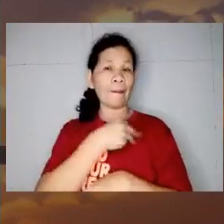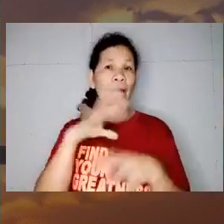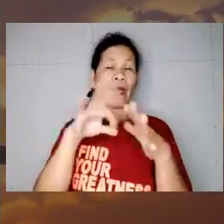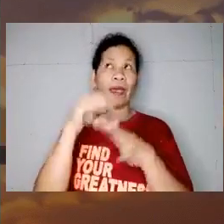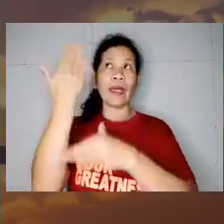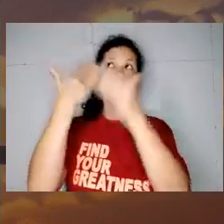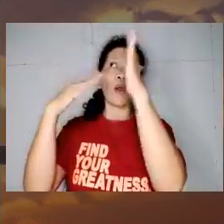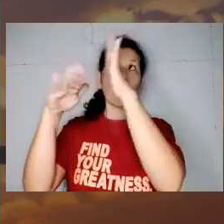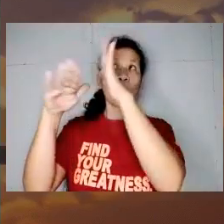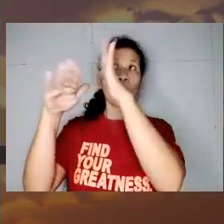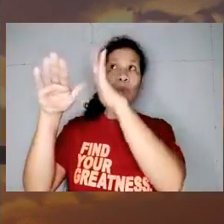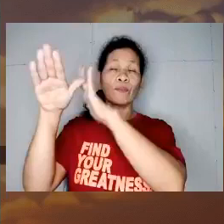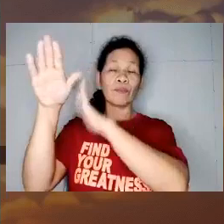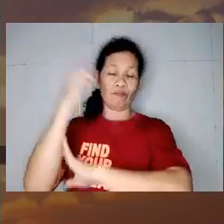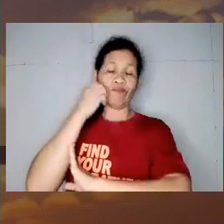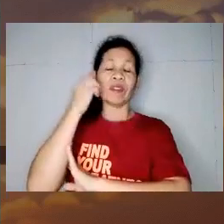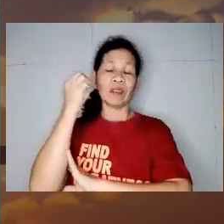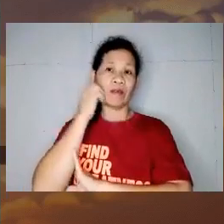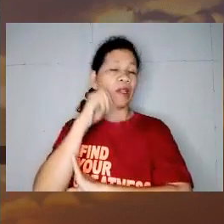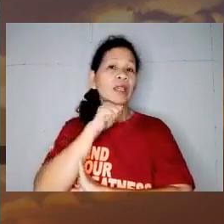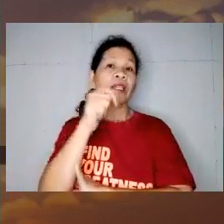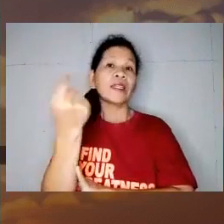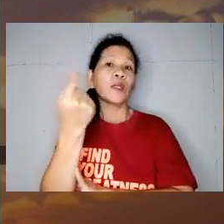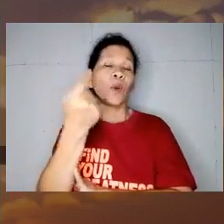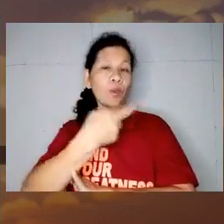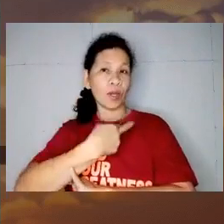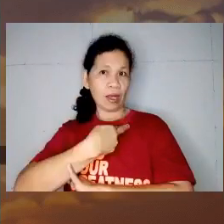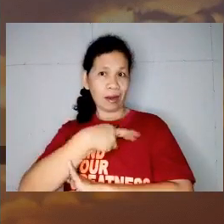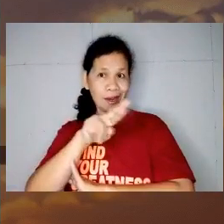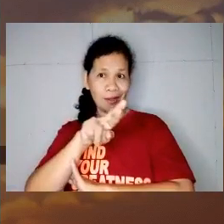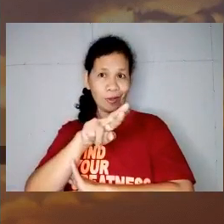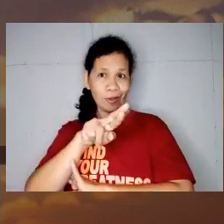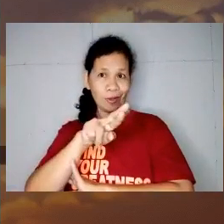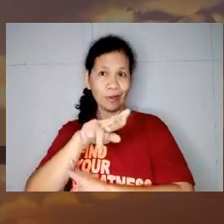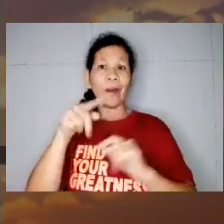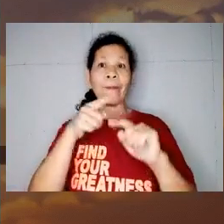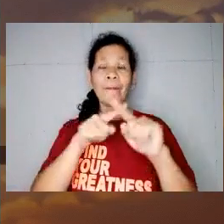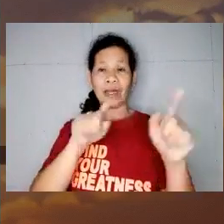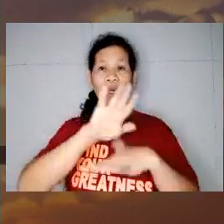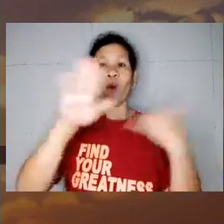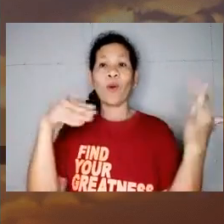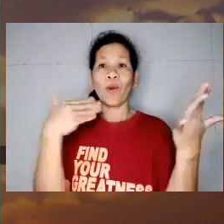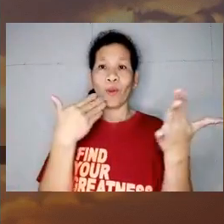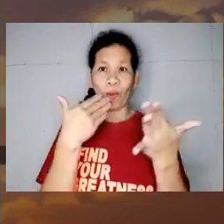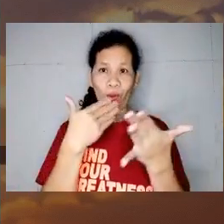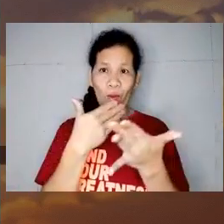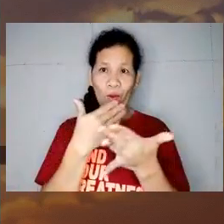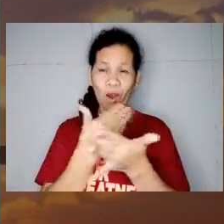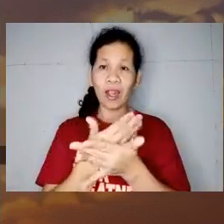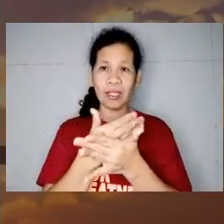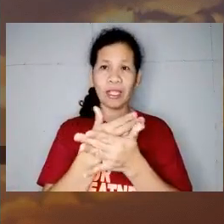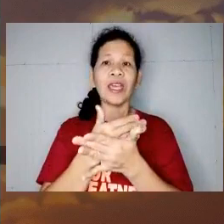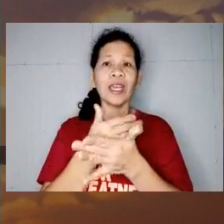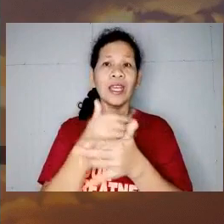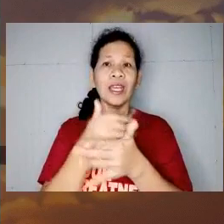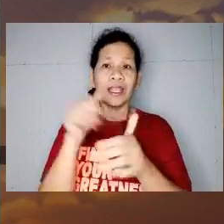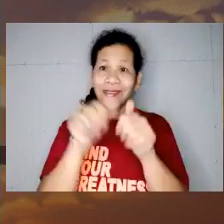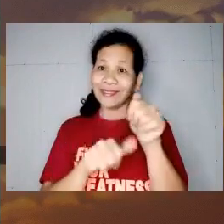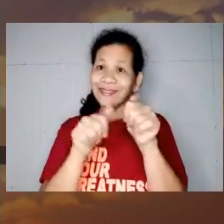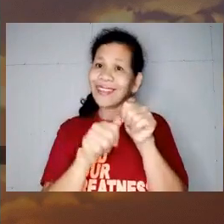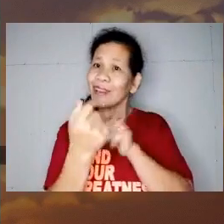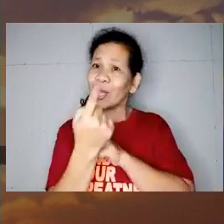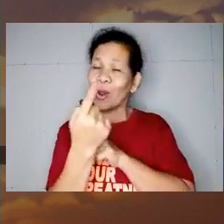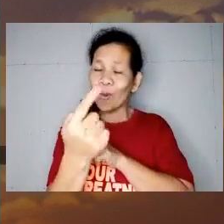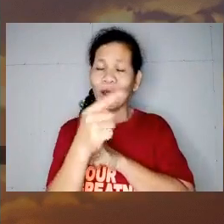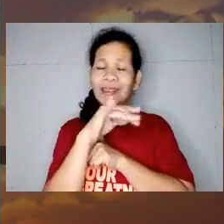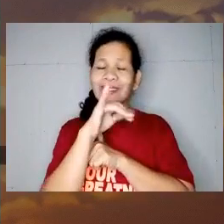lang. Ngunit tayo lahat, no, every one is a child